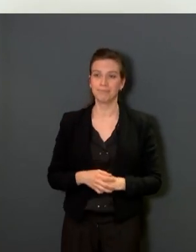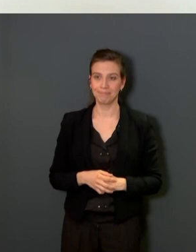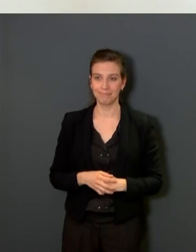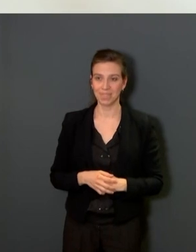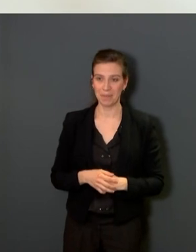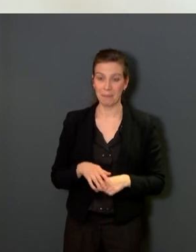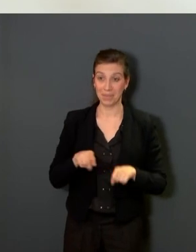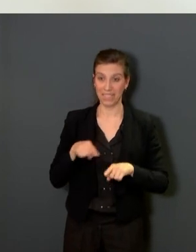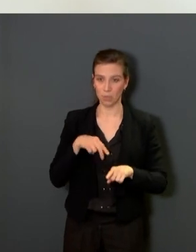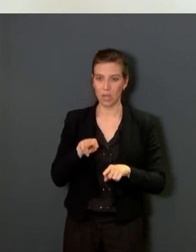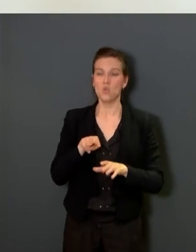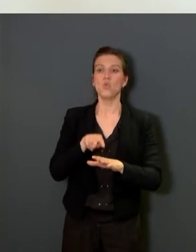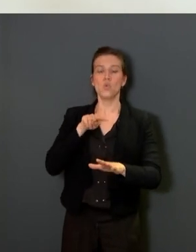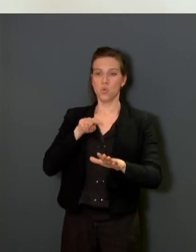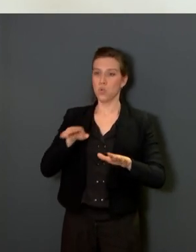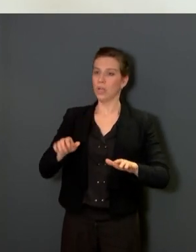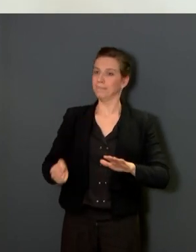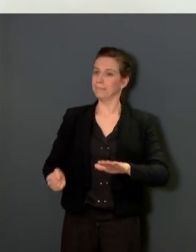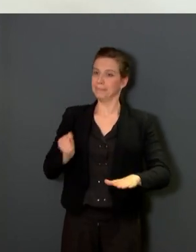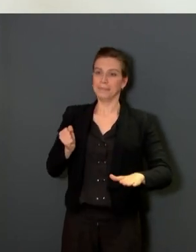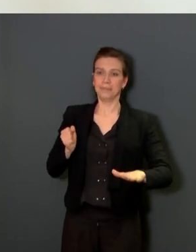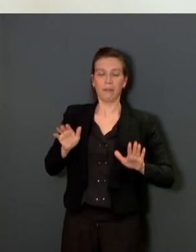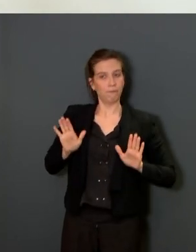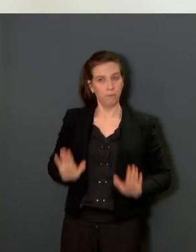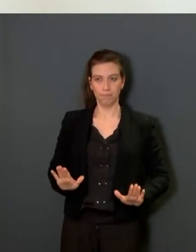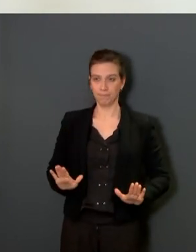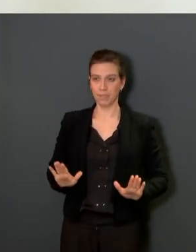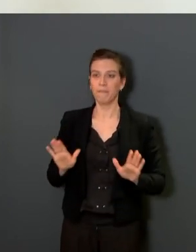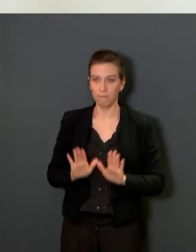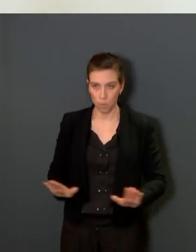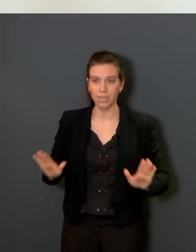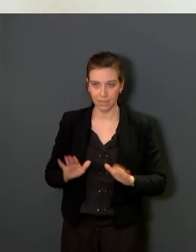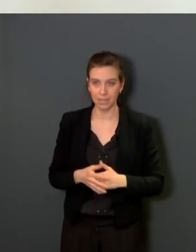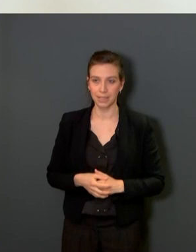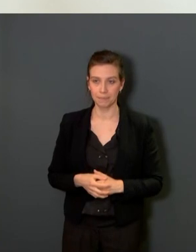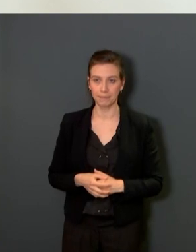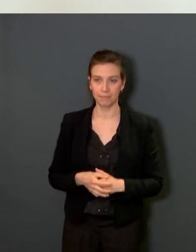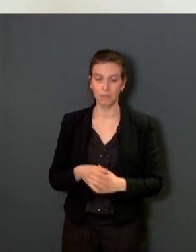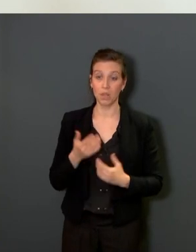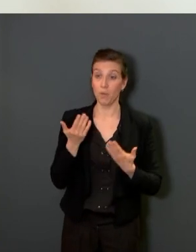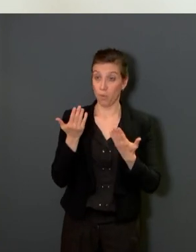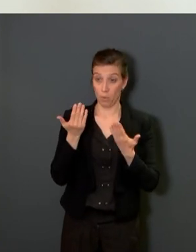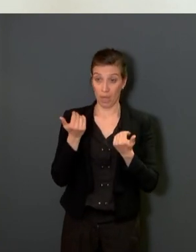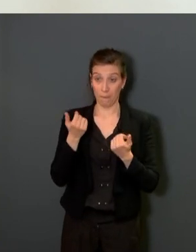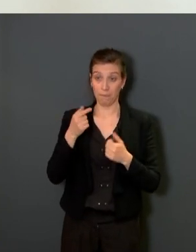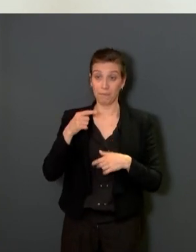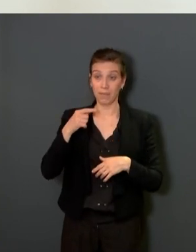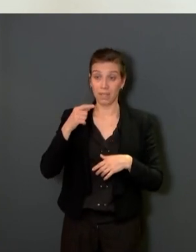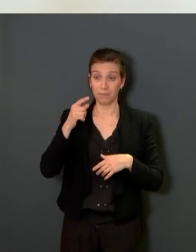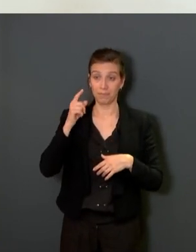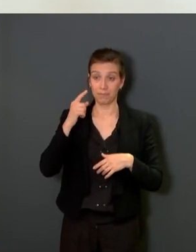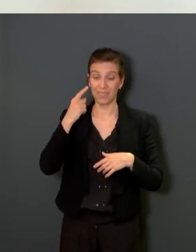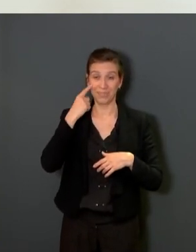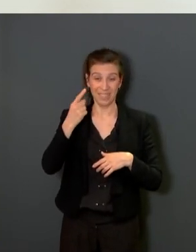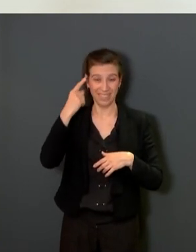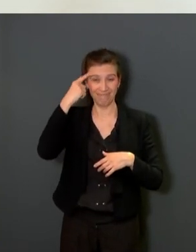voorzichtig te blijven. Vooral omdat we weten dat er een grote bezorgdheid is, omwille van het feit dat er varianten zijn die een stuk